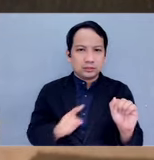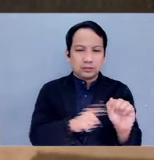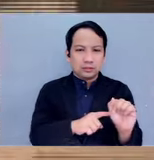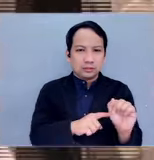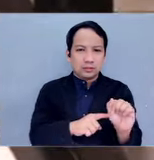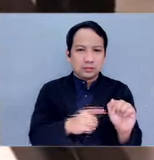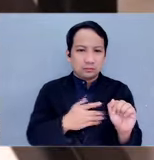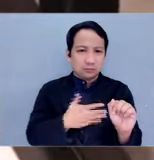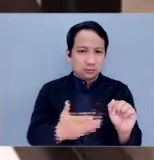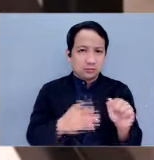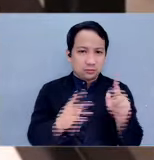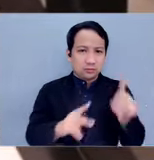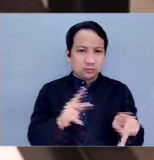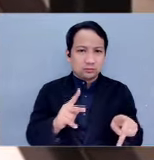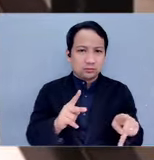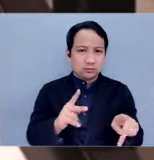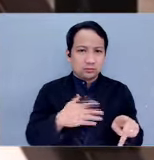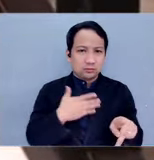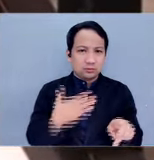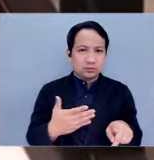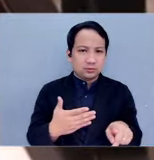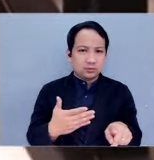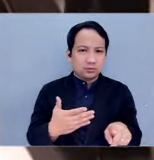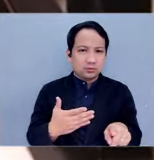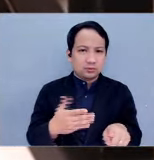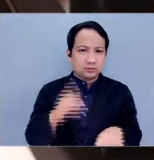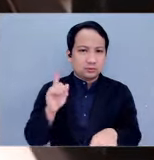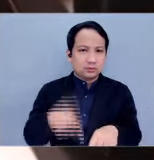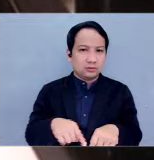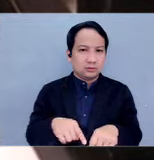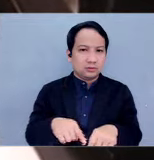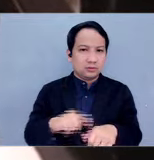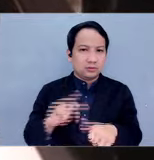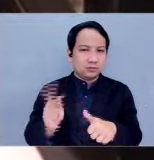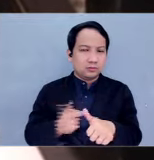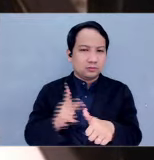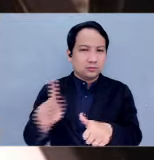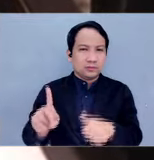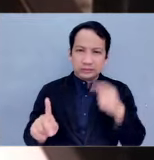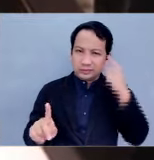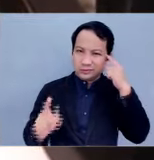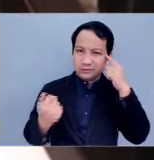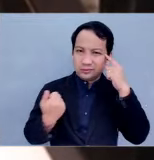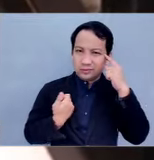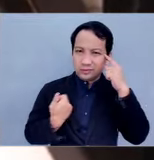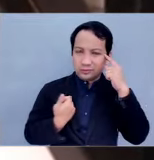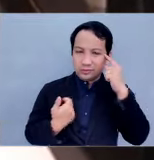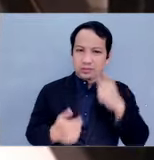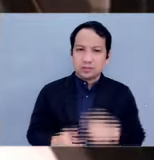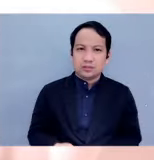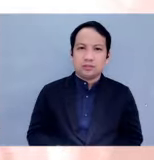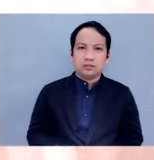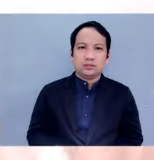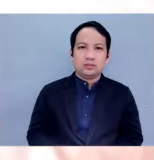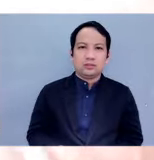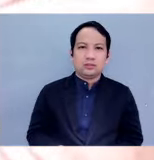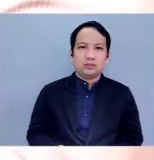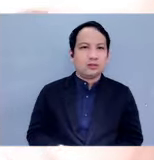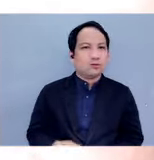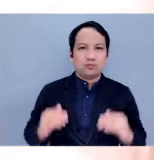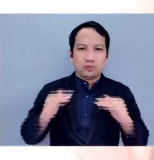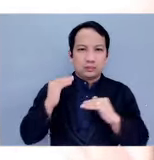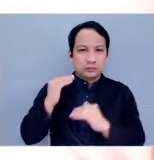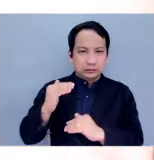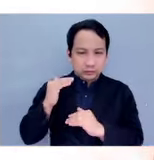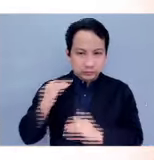pleaser. As a people pleaser po kasi hindi mo po napaprioritize yung sarili mo. Parang, and wala pong boundaries. Katatawagan ka po ng